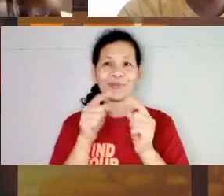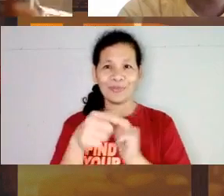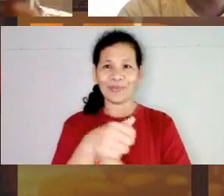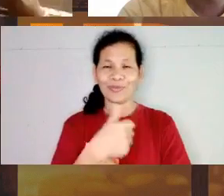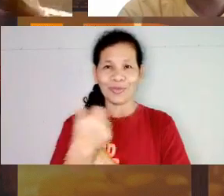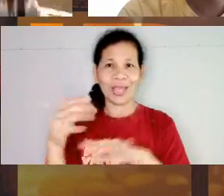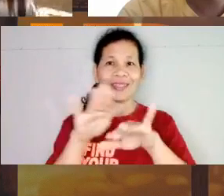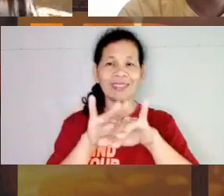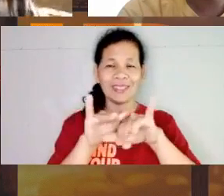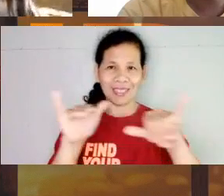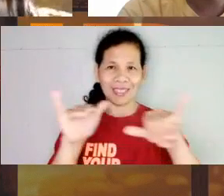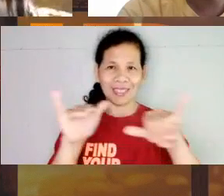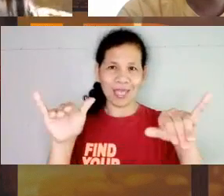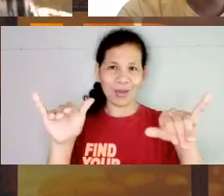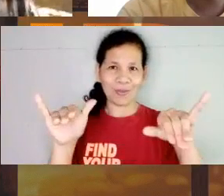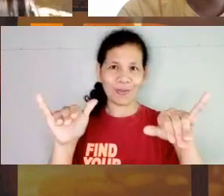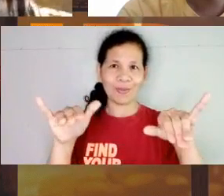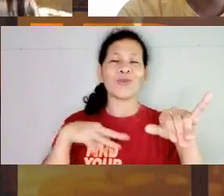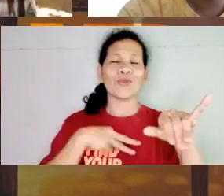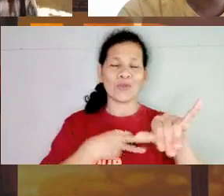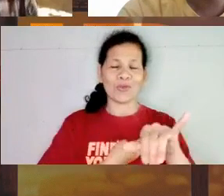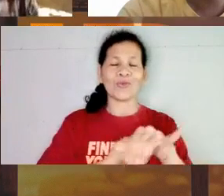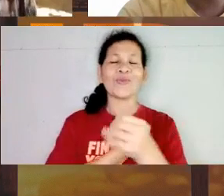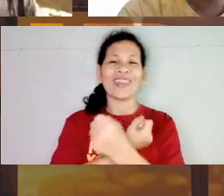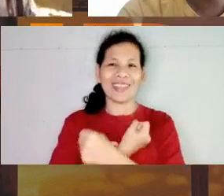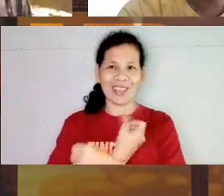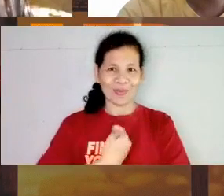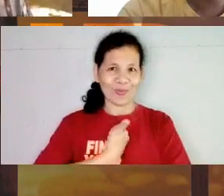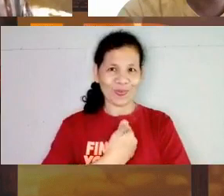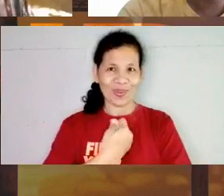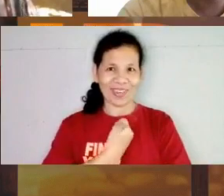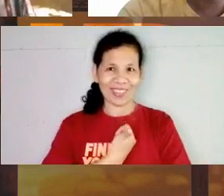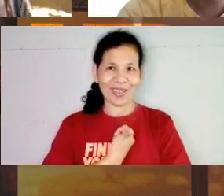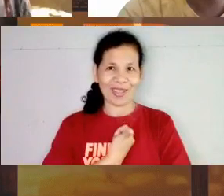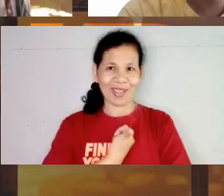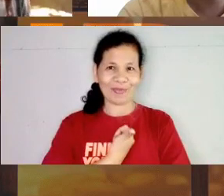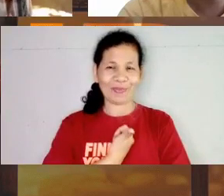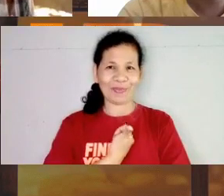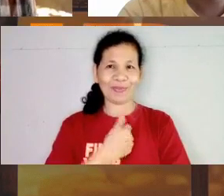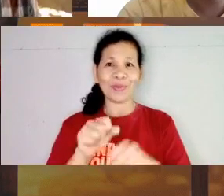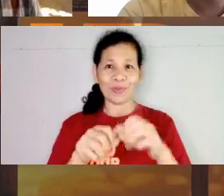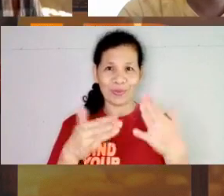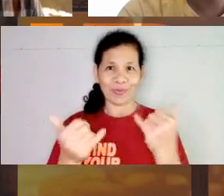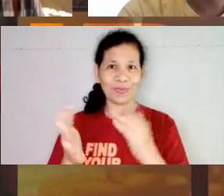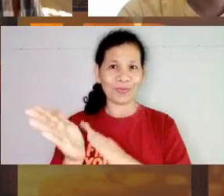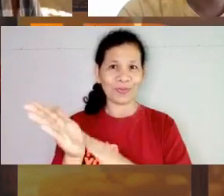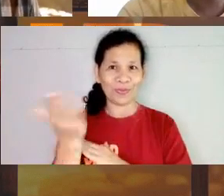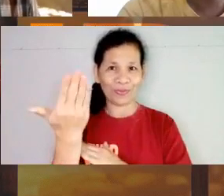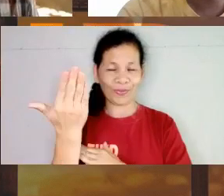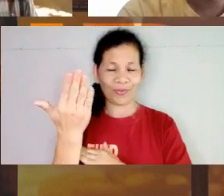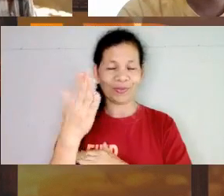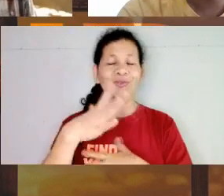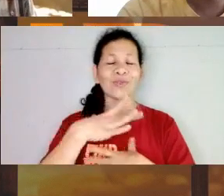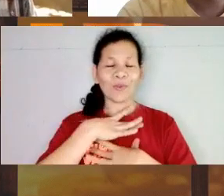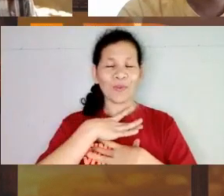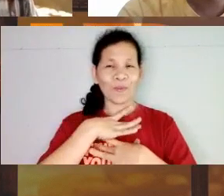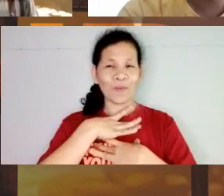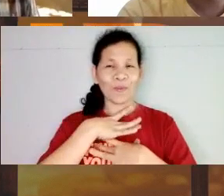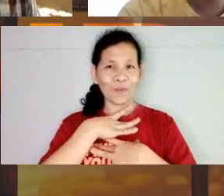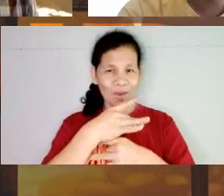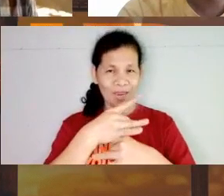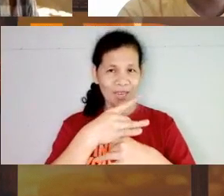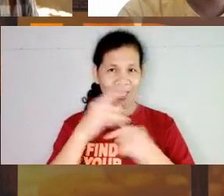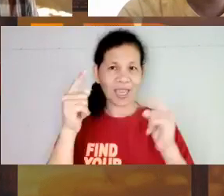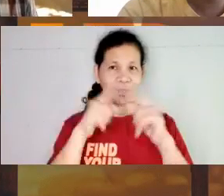ng pagmahal natin ang ating sarili. So ngayong umaga, if we like the approval of heaven, let